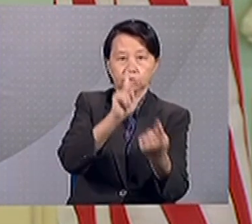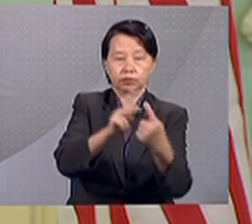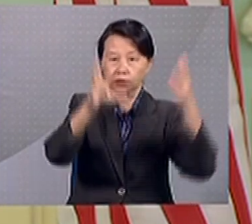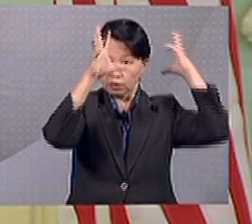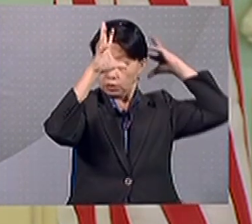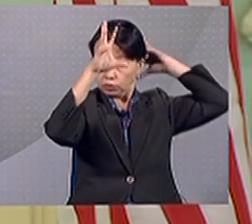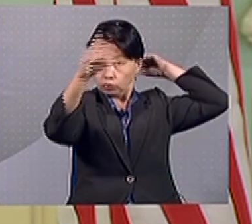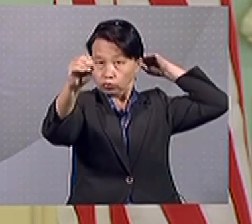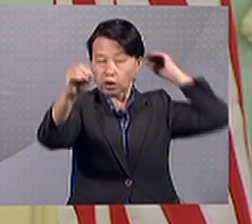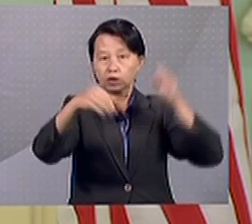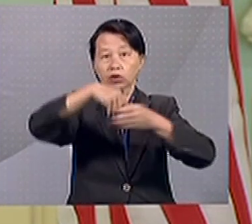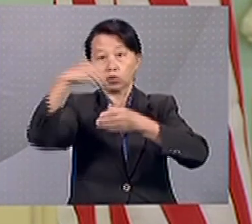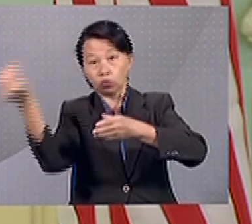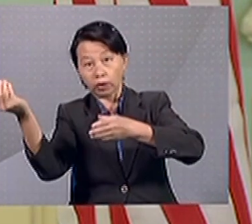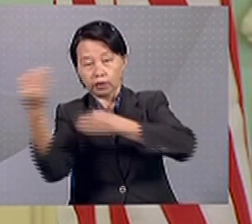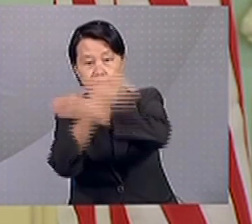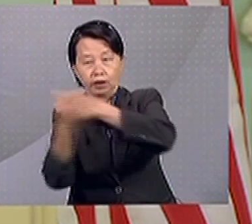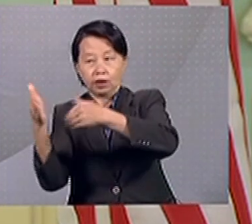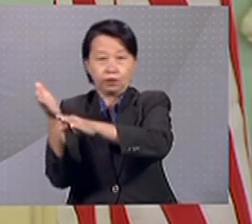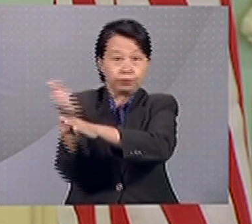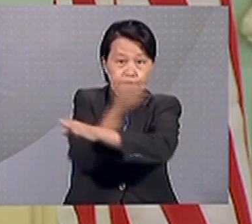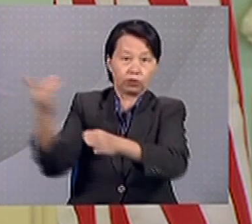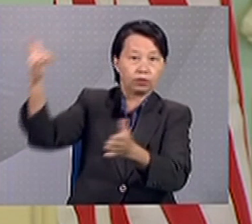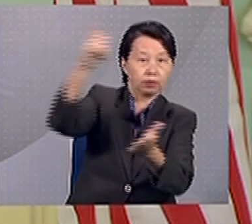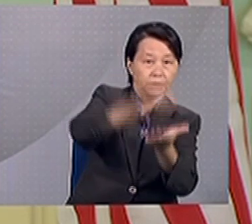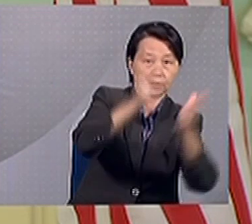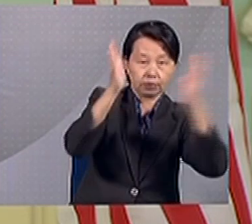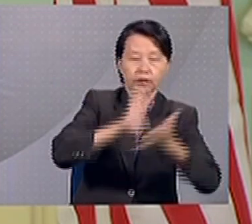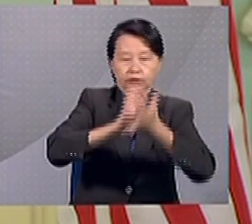kedutaan kita di luar negara sebelum pulang ke tanah air supaya kita boleh